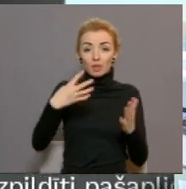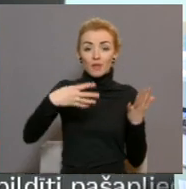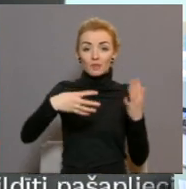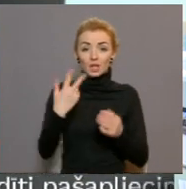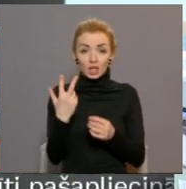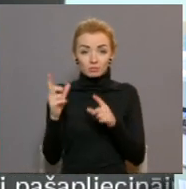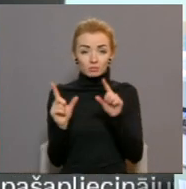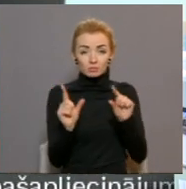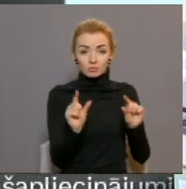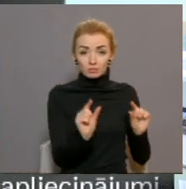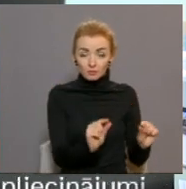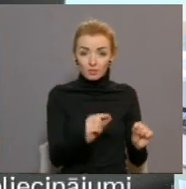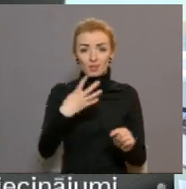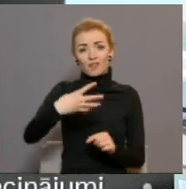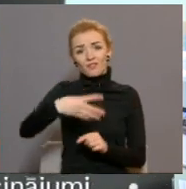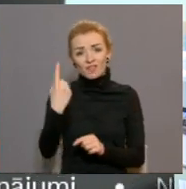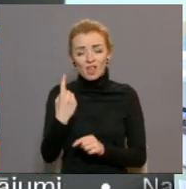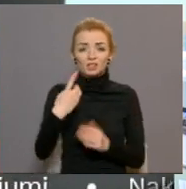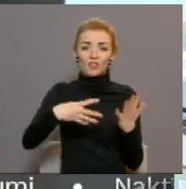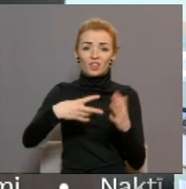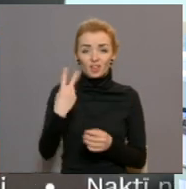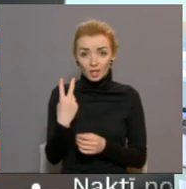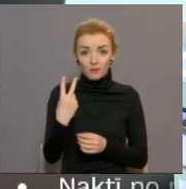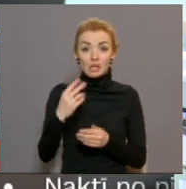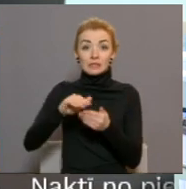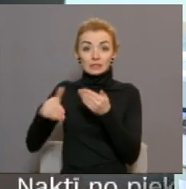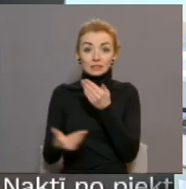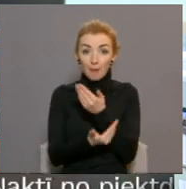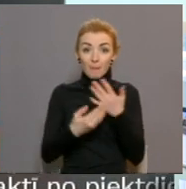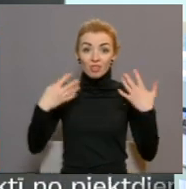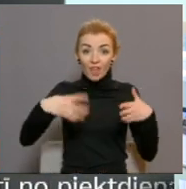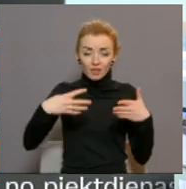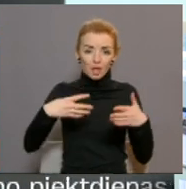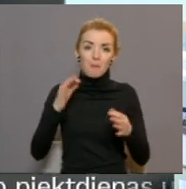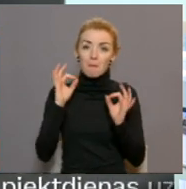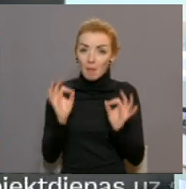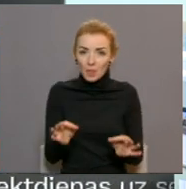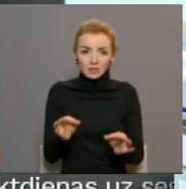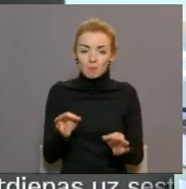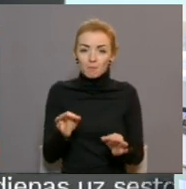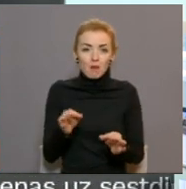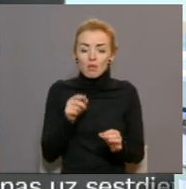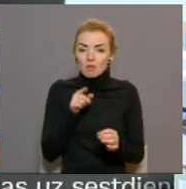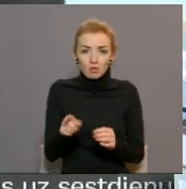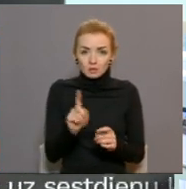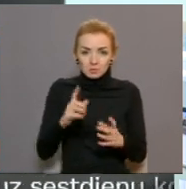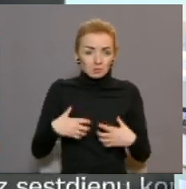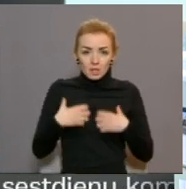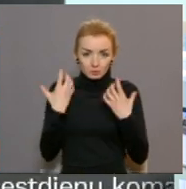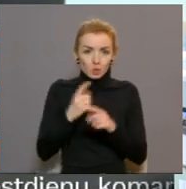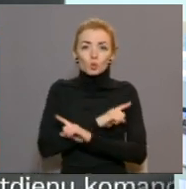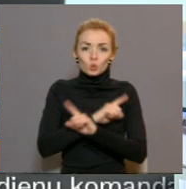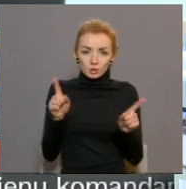tas ir individuāli, bet 93, 92 un zem 90, tad tas jau patiesībā ir nepieļaujami, tur vajag tik tiešām